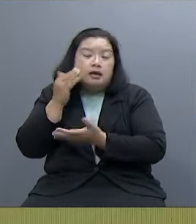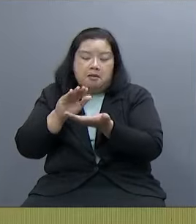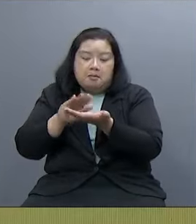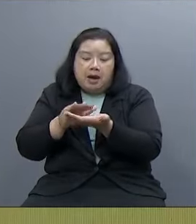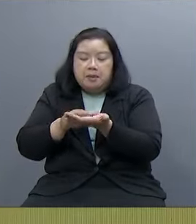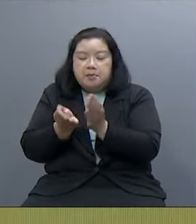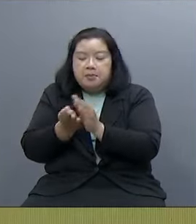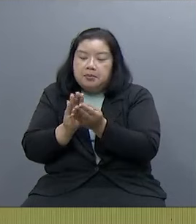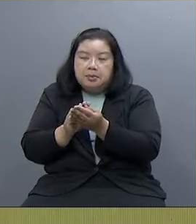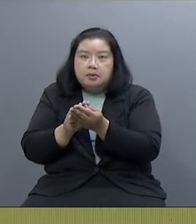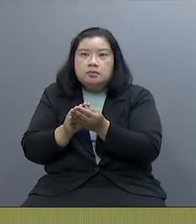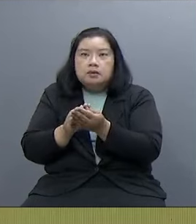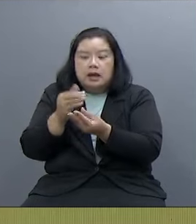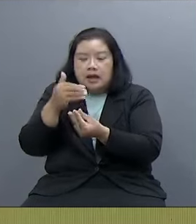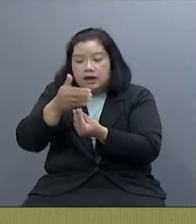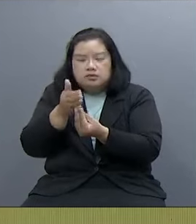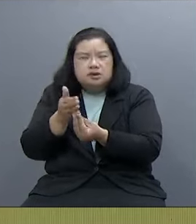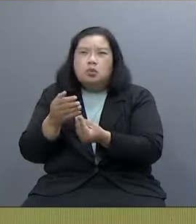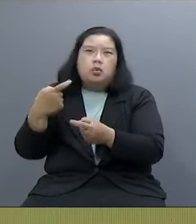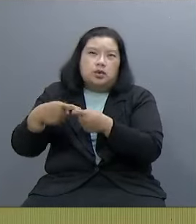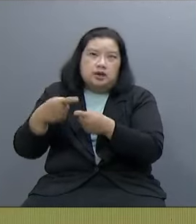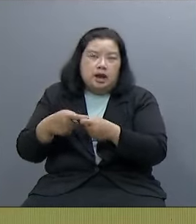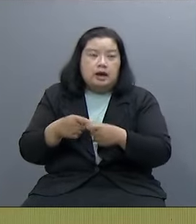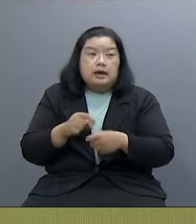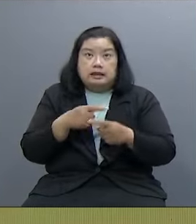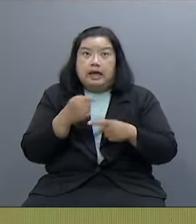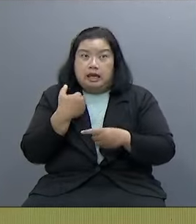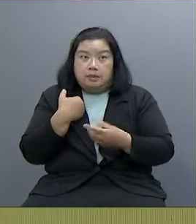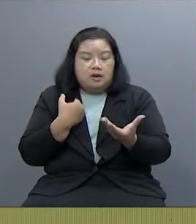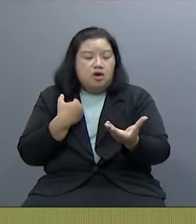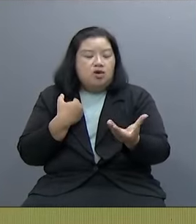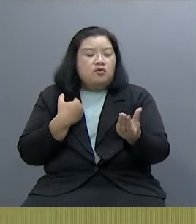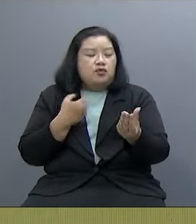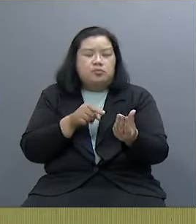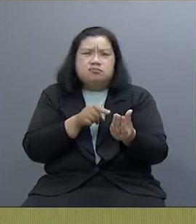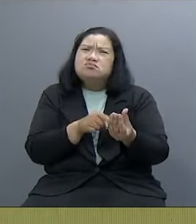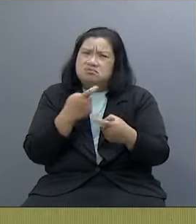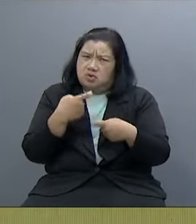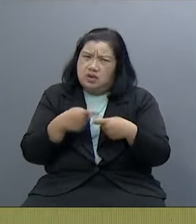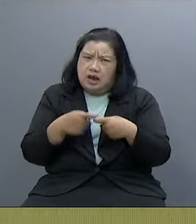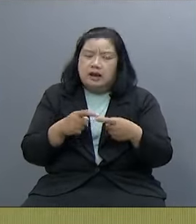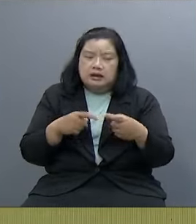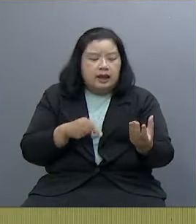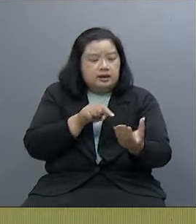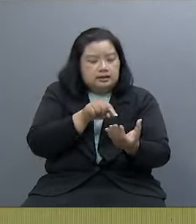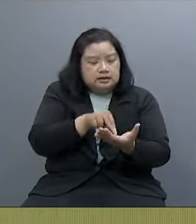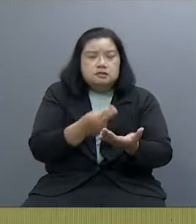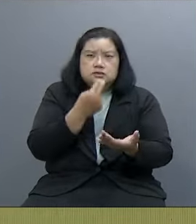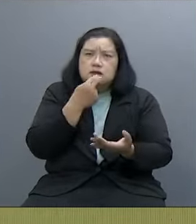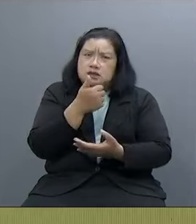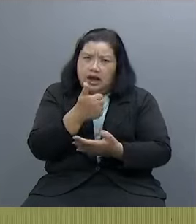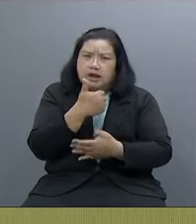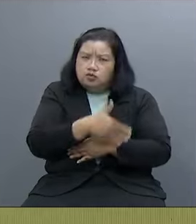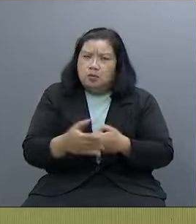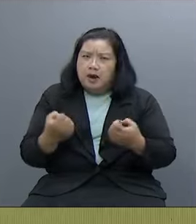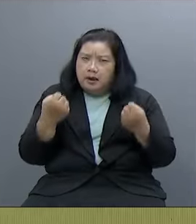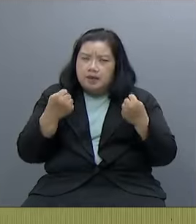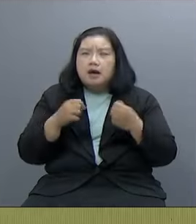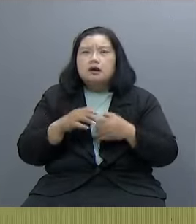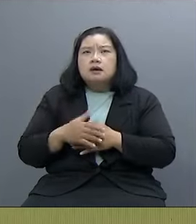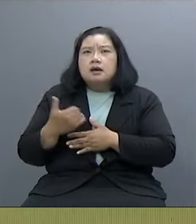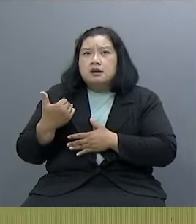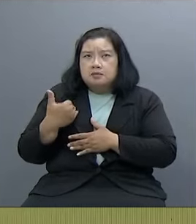งอได้อะแล้วไปหุ้มกับหมูได้อีกอ ะ มันก็ค่อนข้างที่จะยากแต่ก็ถือว่าเป็นเมนูสุขภาพล่ะค่ะคุณผู้ชมเพราะว่าสงกรานต์หลายคนบอกว่ากินแบบ